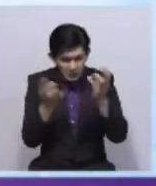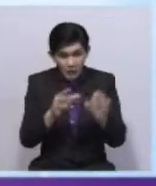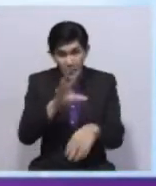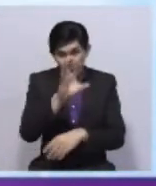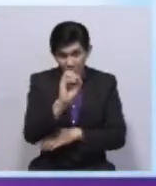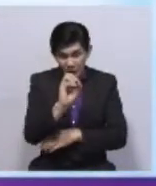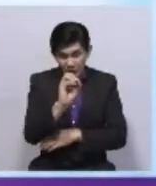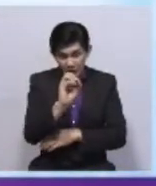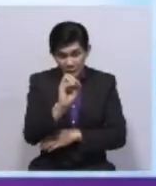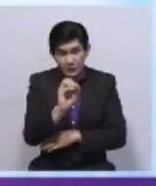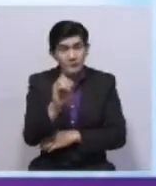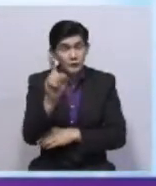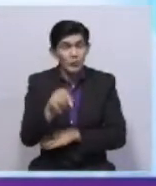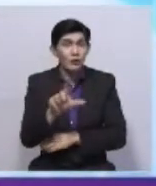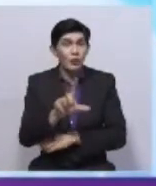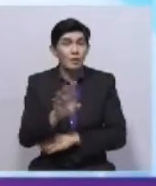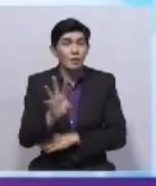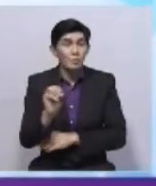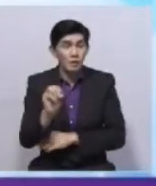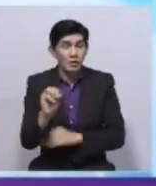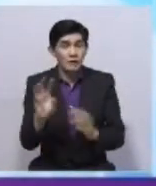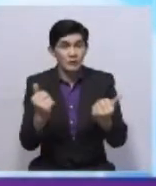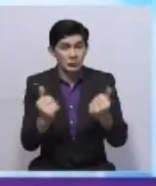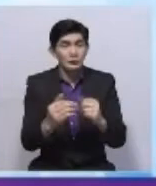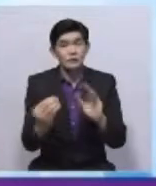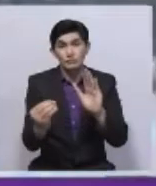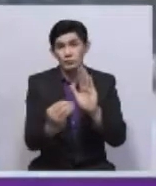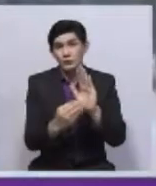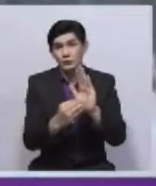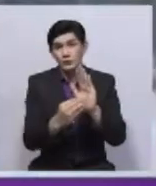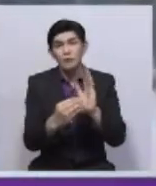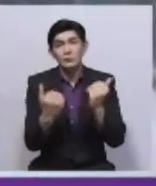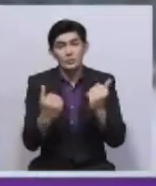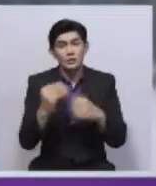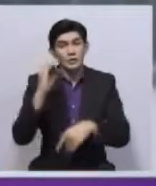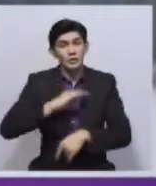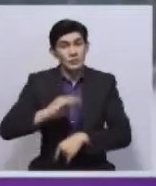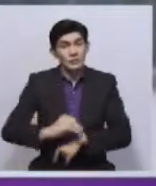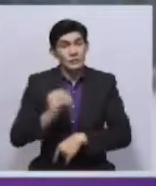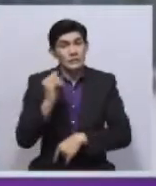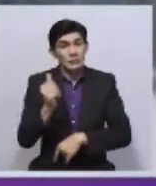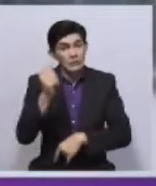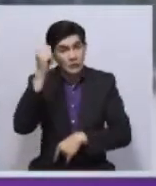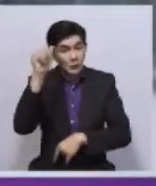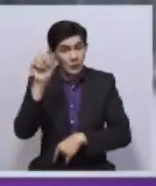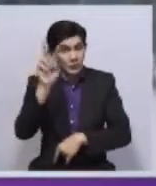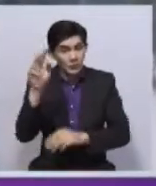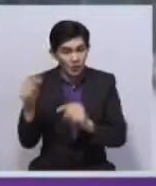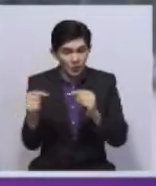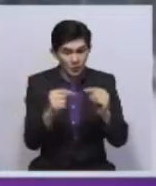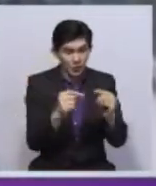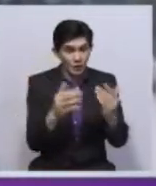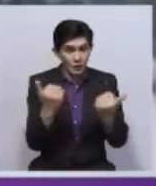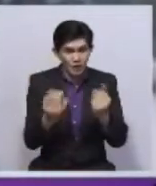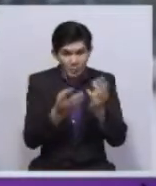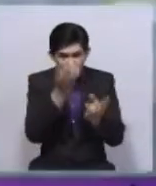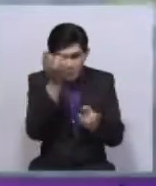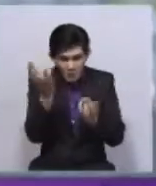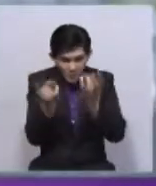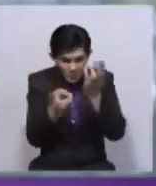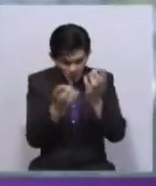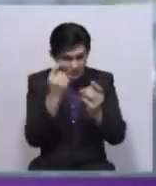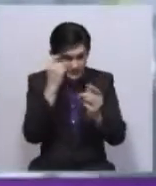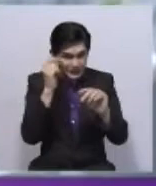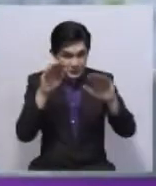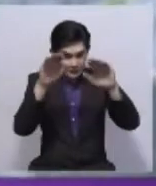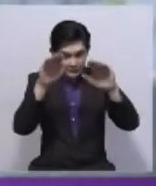มโครกรัมต่อลูกบาศก์เมตรทำให้สภาพอากาศในกรุงเทพมหานครดีขึ้นอย่างต่อเนื่องเป็นวันที่2และปริมาณฝุ่นละอองมี